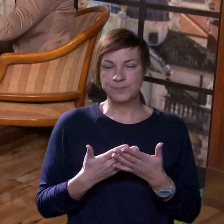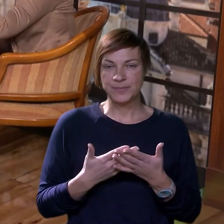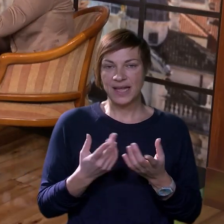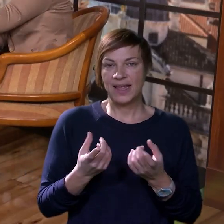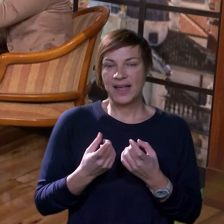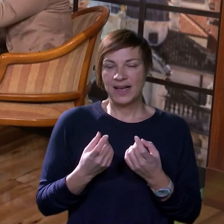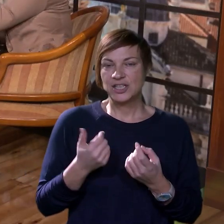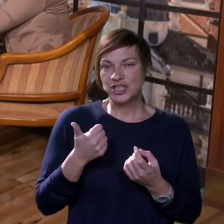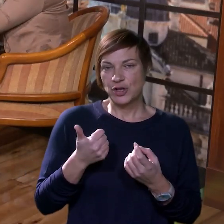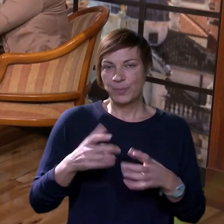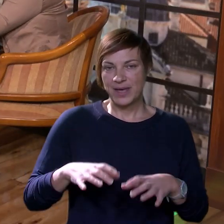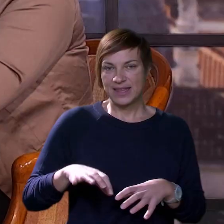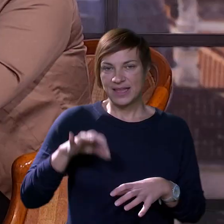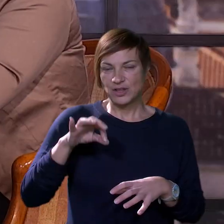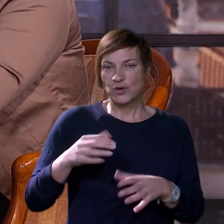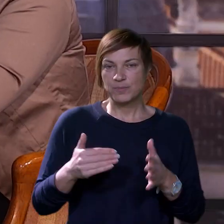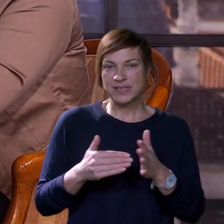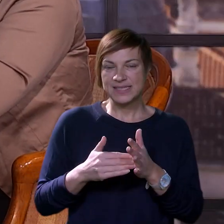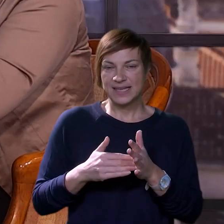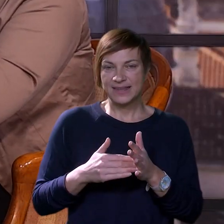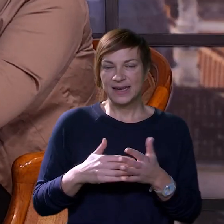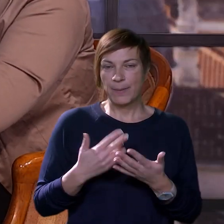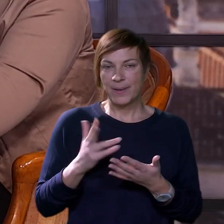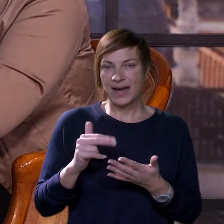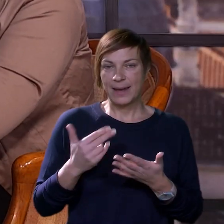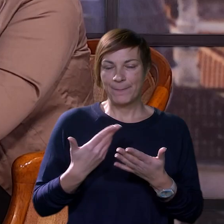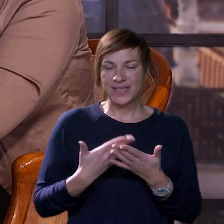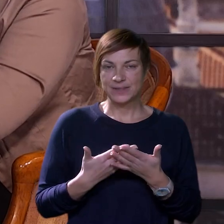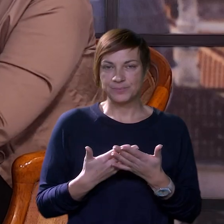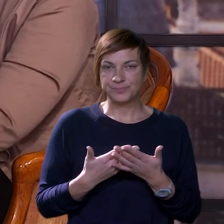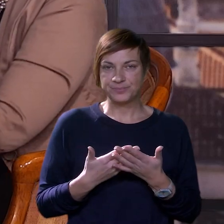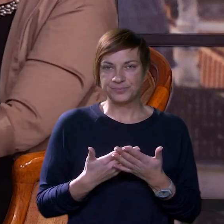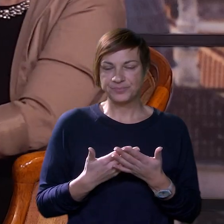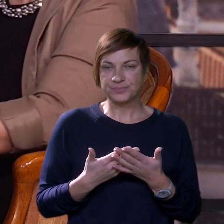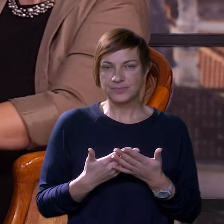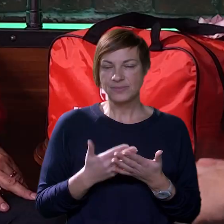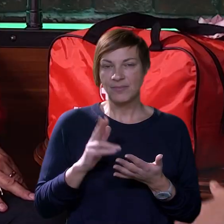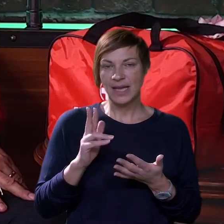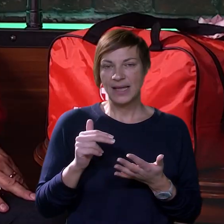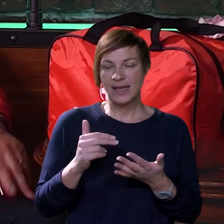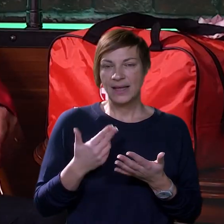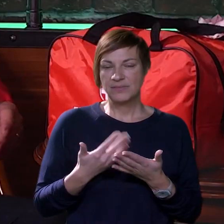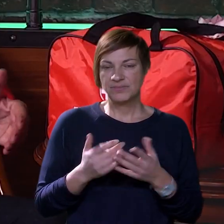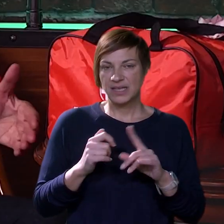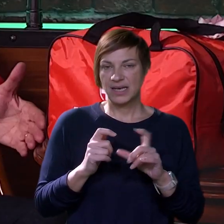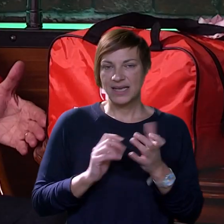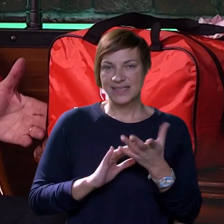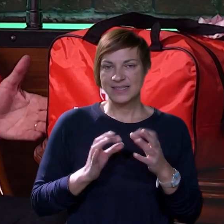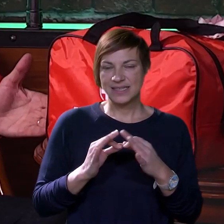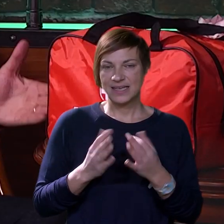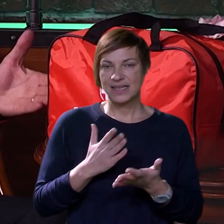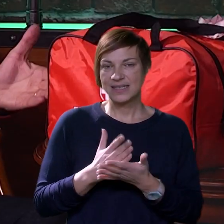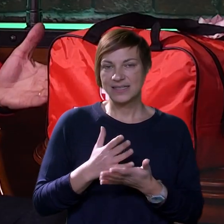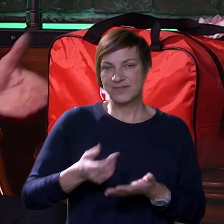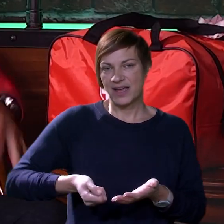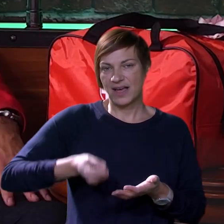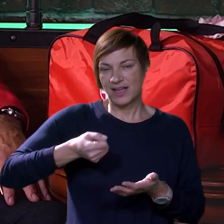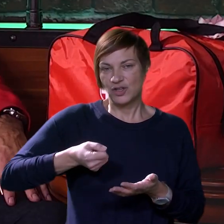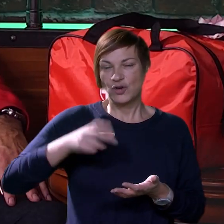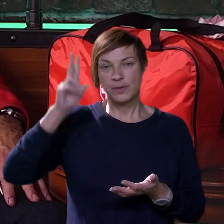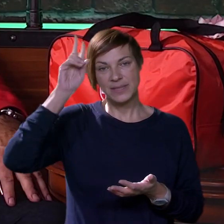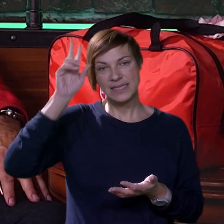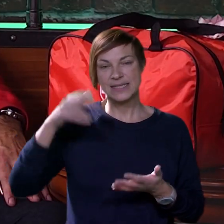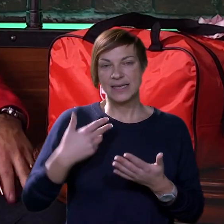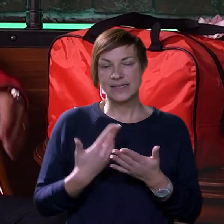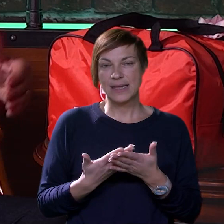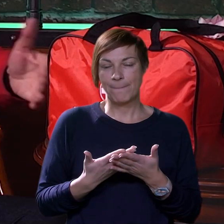poklon. Ali što bi jedna ovakva torbica trebala imati? Pa to ima klasika, jel? Svaka ovakva torbica